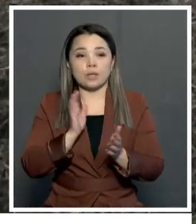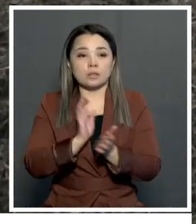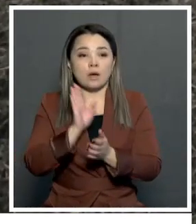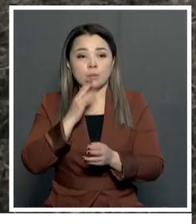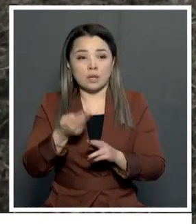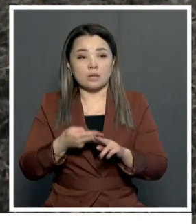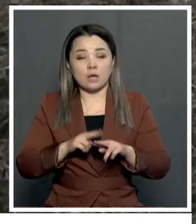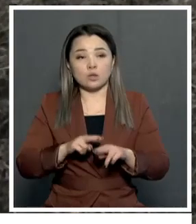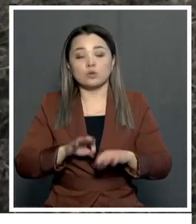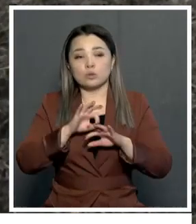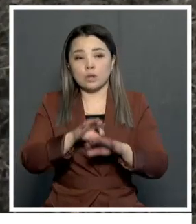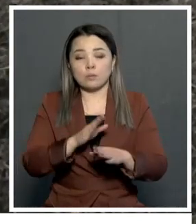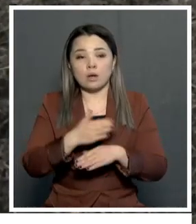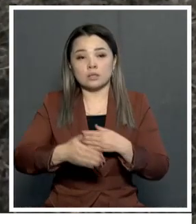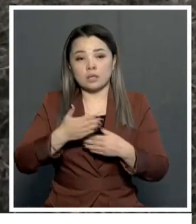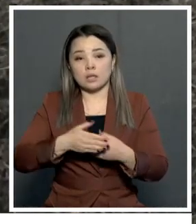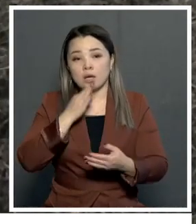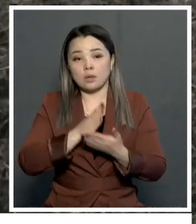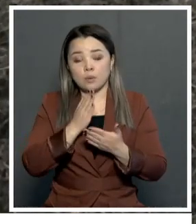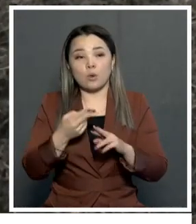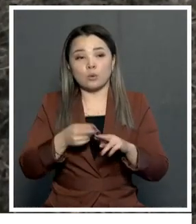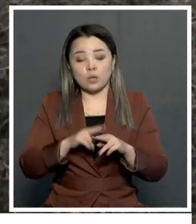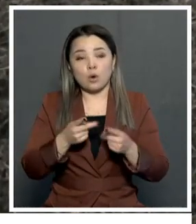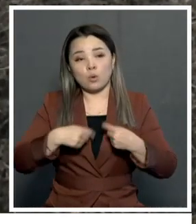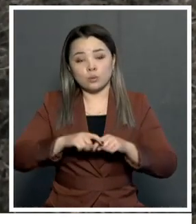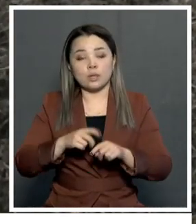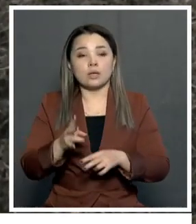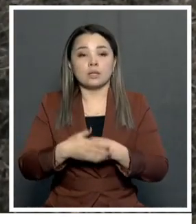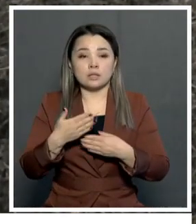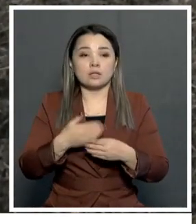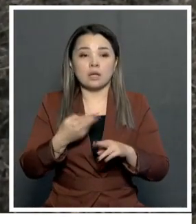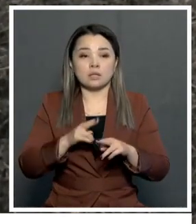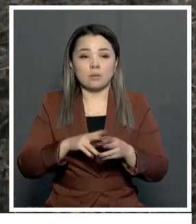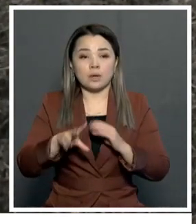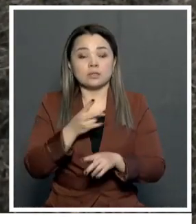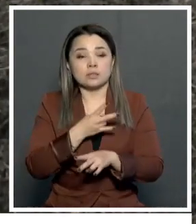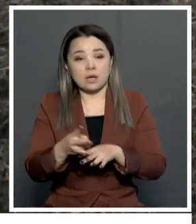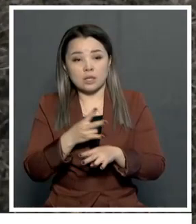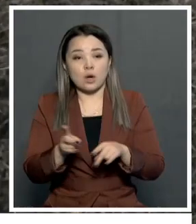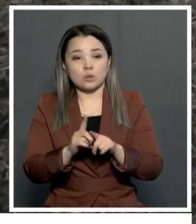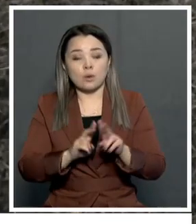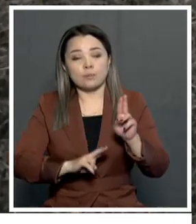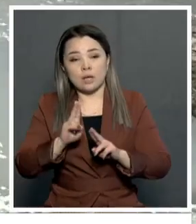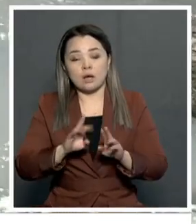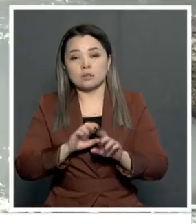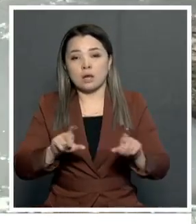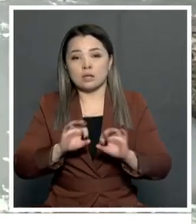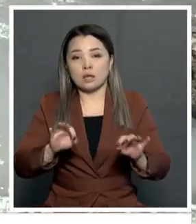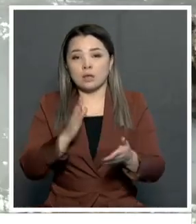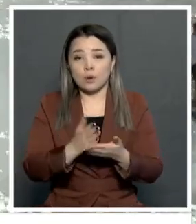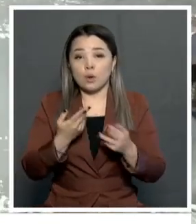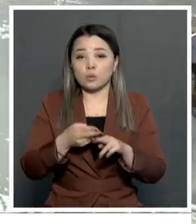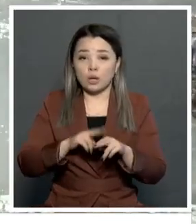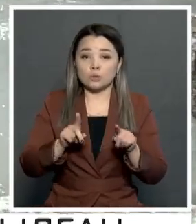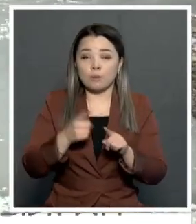бойынша әкімшілік жауапкершілікке тартылған. Сонымен қоса жаңа қоршаған ортаға келтірген залалы бойынша нұсқама берілген.